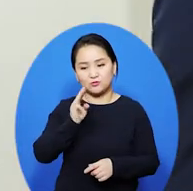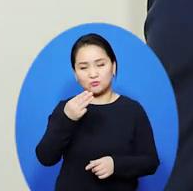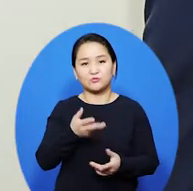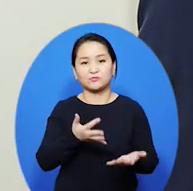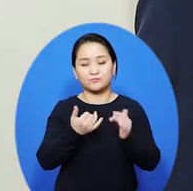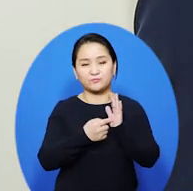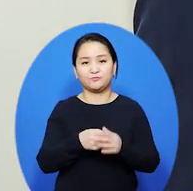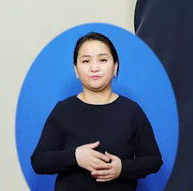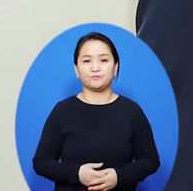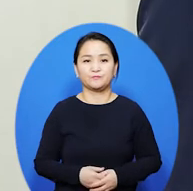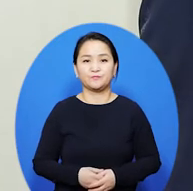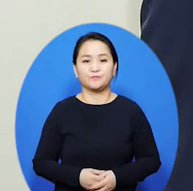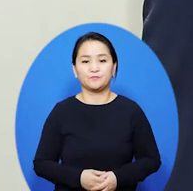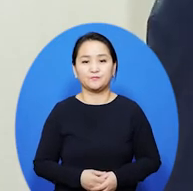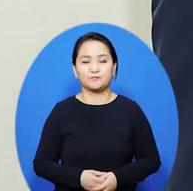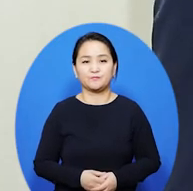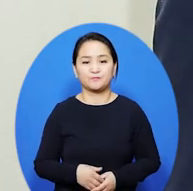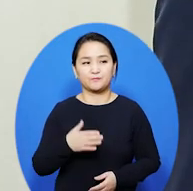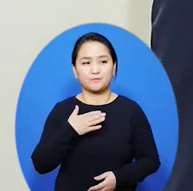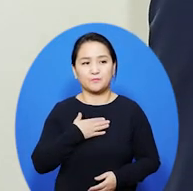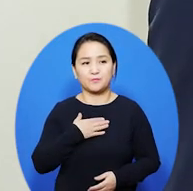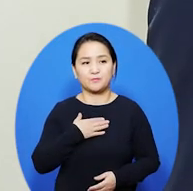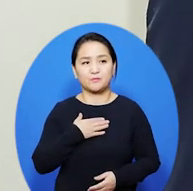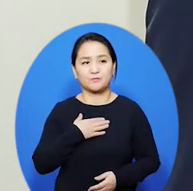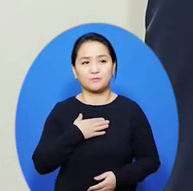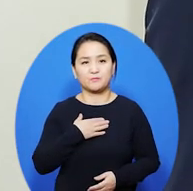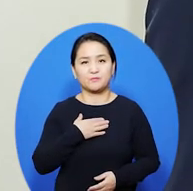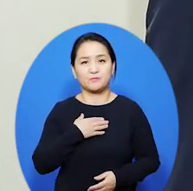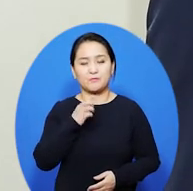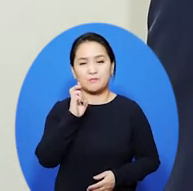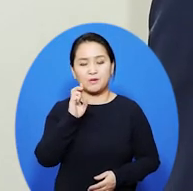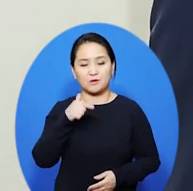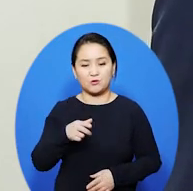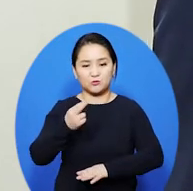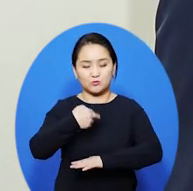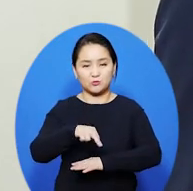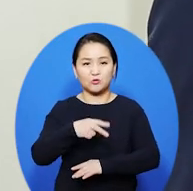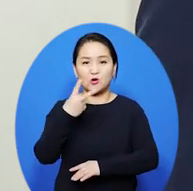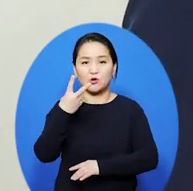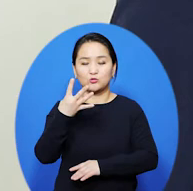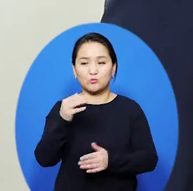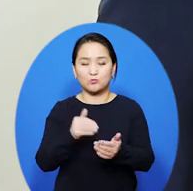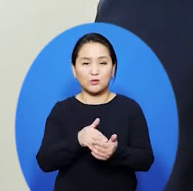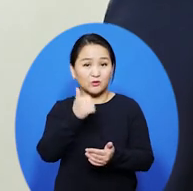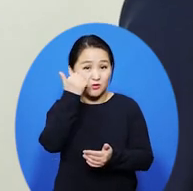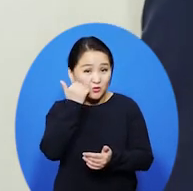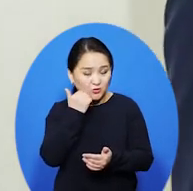тоо мэдээлэл өгье. Тэг манайх манайхд бол нэг Баянгол дүүргийн хэмжээнд нэг 24,000